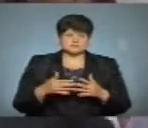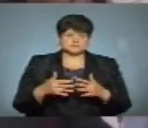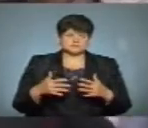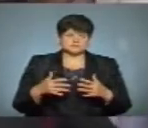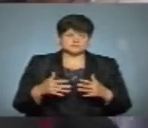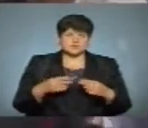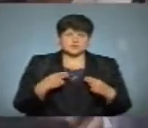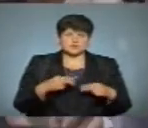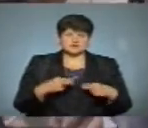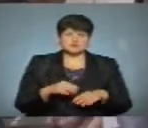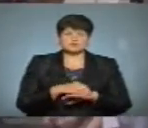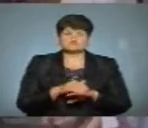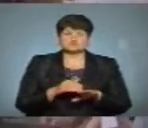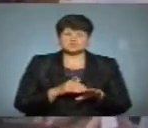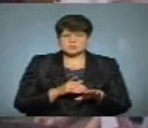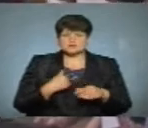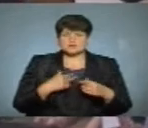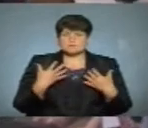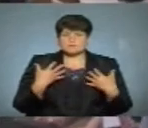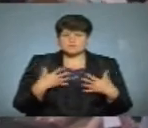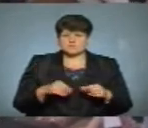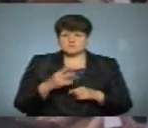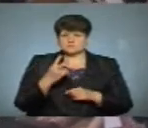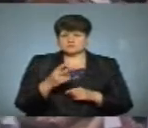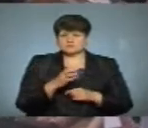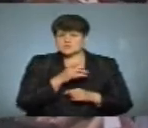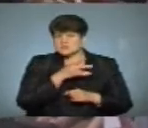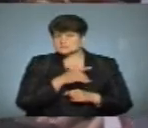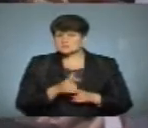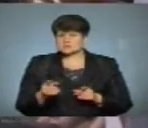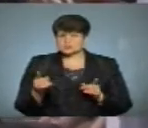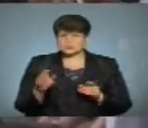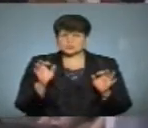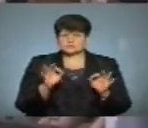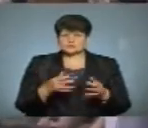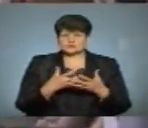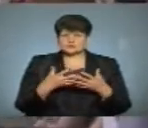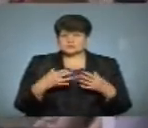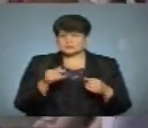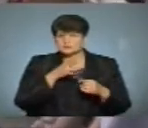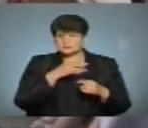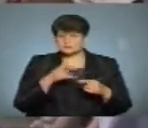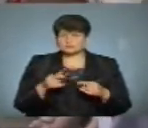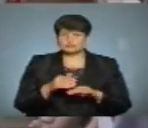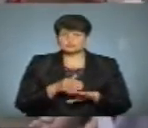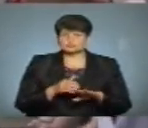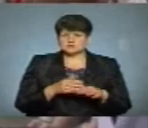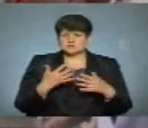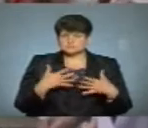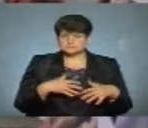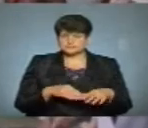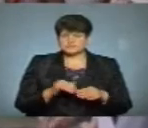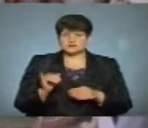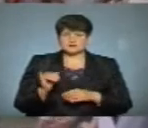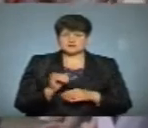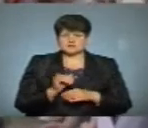тобто продає взуття, то нам пропав практично 2 сезони. Осінньо-весняний сезон взуття і